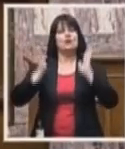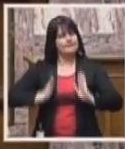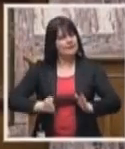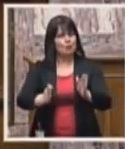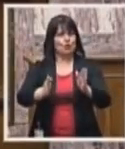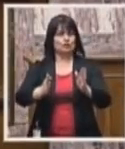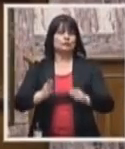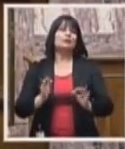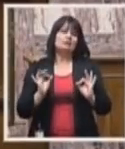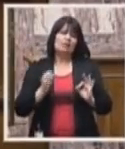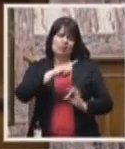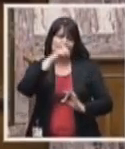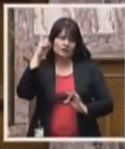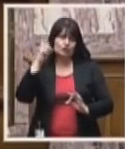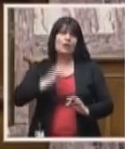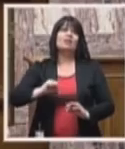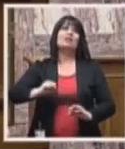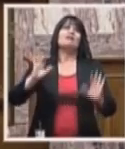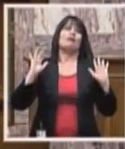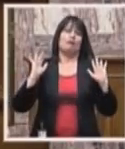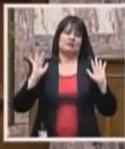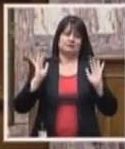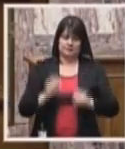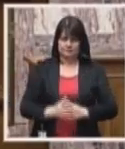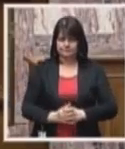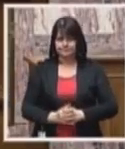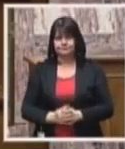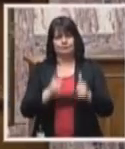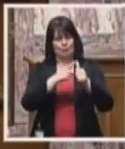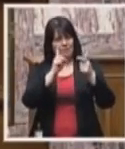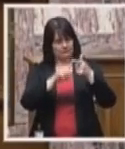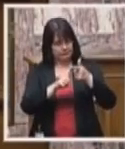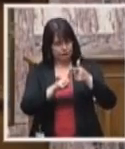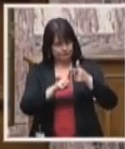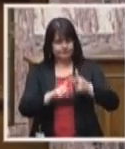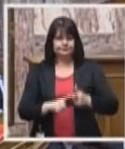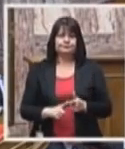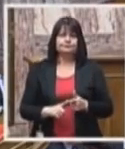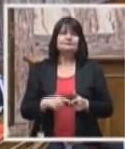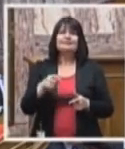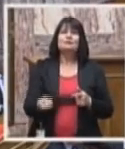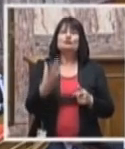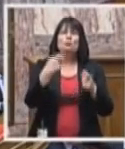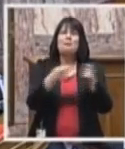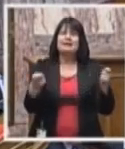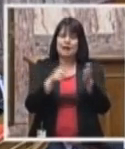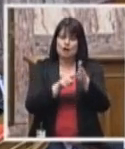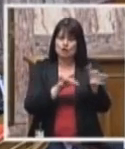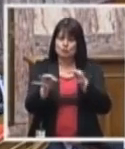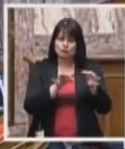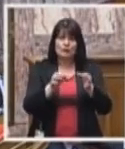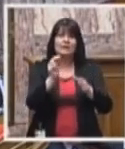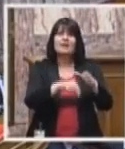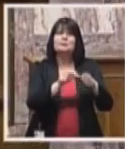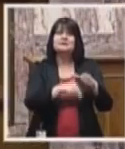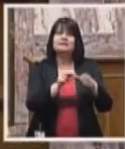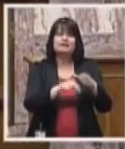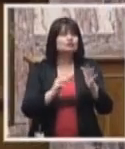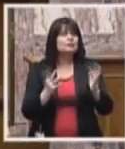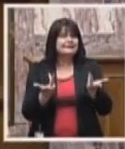δύσκολα, αλλά δεν θα φοβηθούμε. Δεύτερον, το μεσοπρόθεσμο, όπως ξέρετε, ψηφίζεται